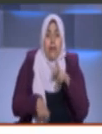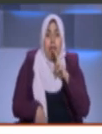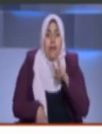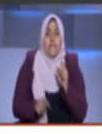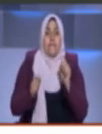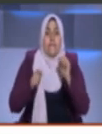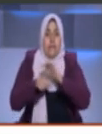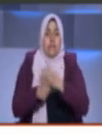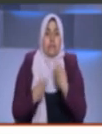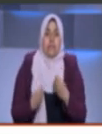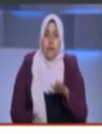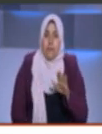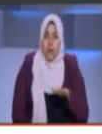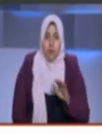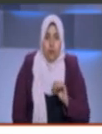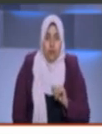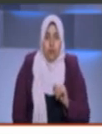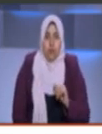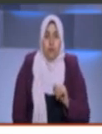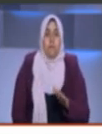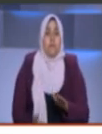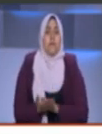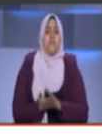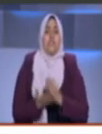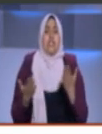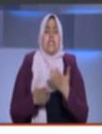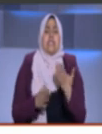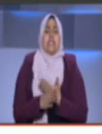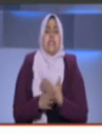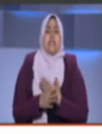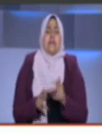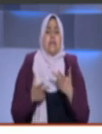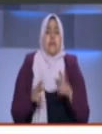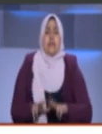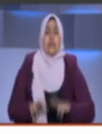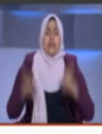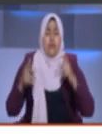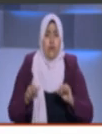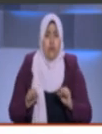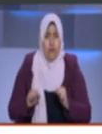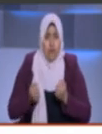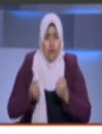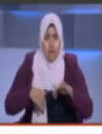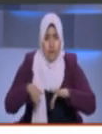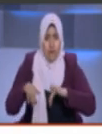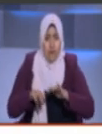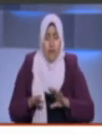موجود، ما فيش اي سبب للتخفيف الشامل في المانيا،